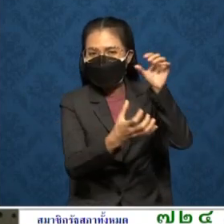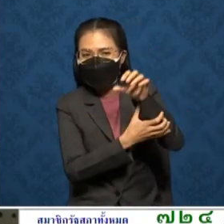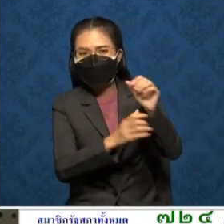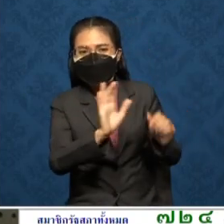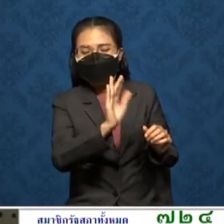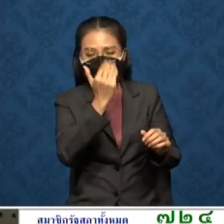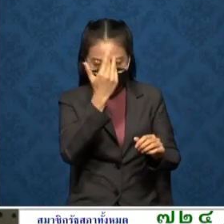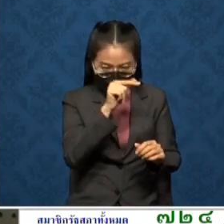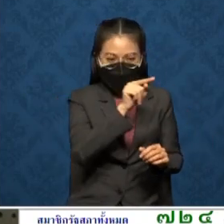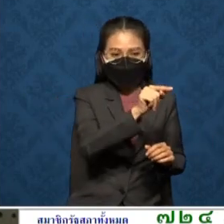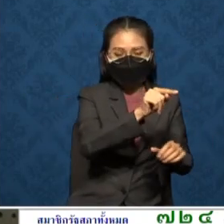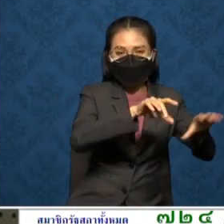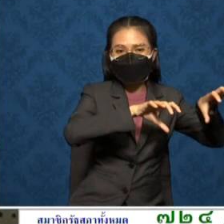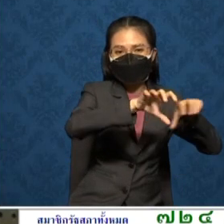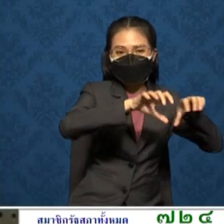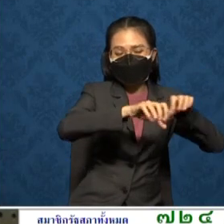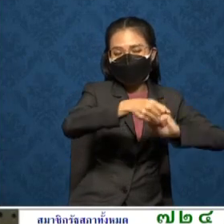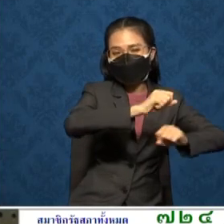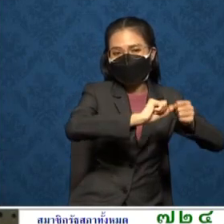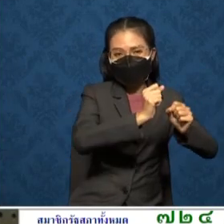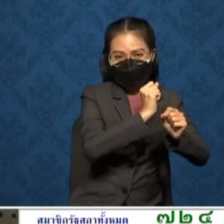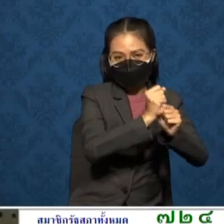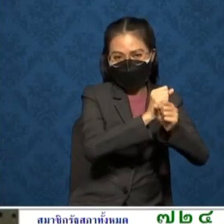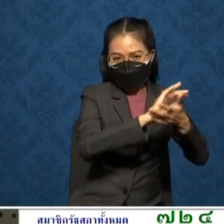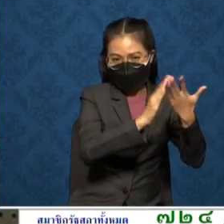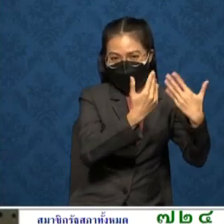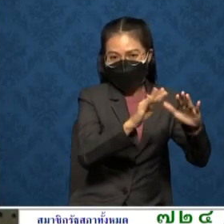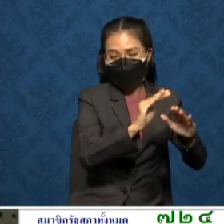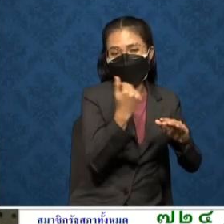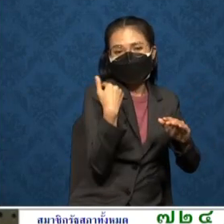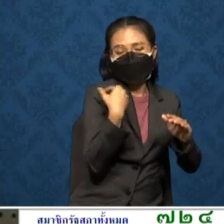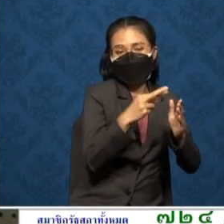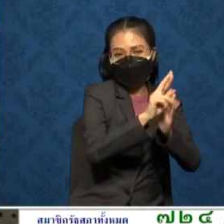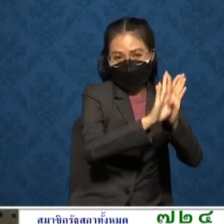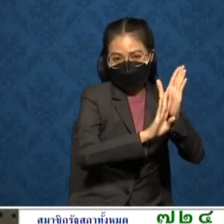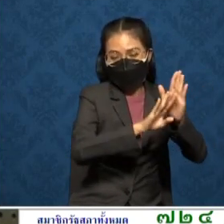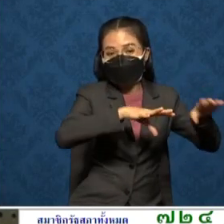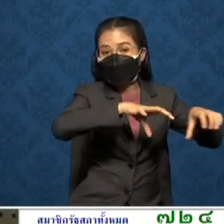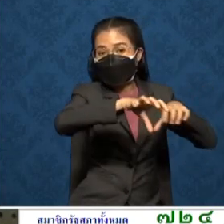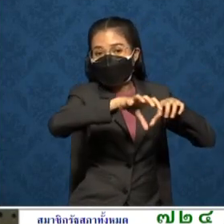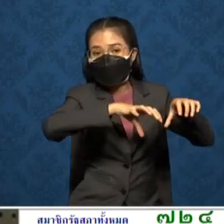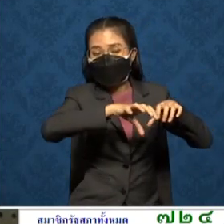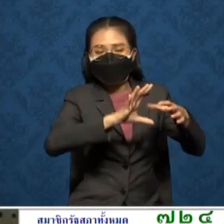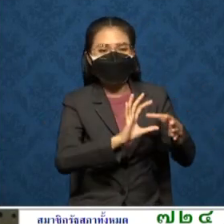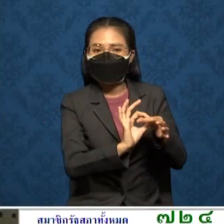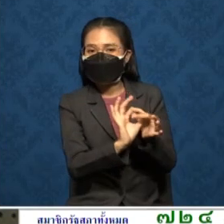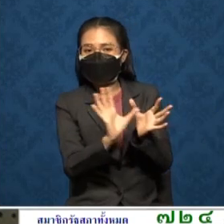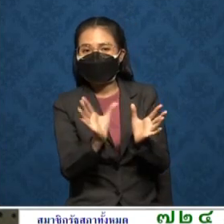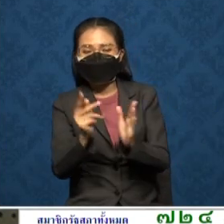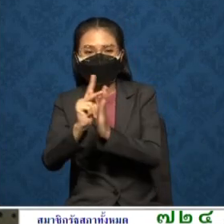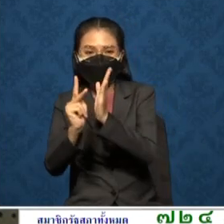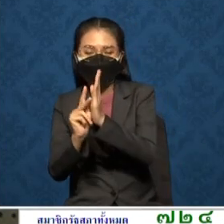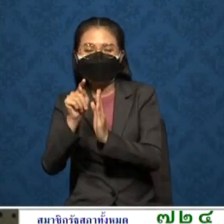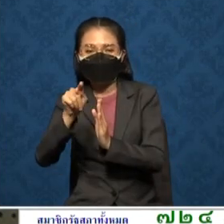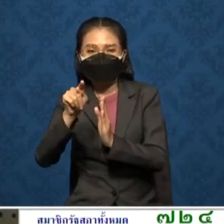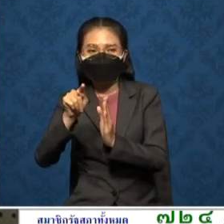ขาปฏิบัติไปก่อนหน้านี้แล้วและเขาก็มีระเบียบวิธีของเขาโดยที่ไม่ต้องมายึดโยงผูกกับกฎหมายนี้แต่